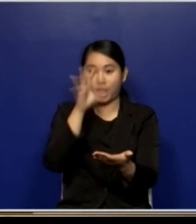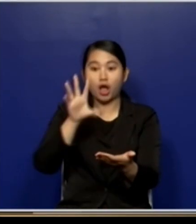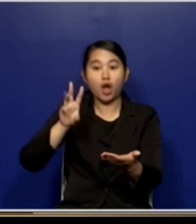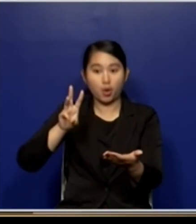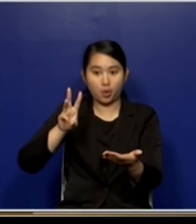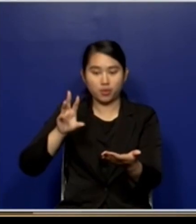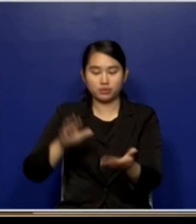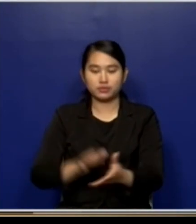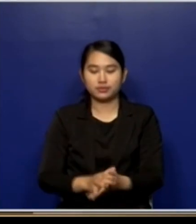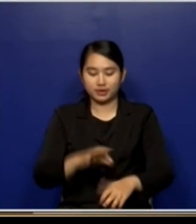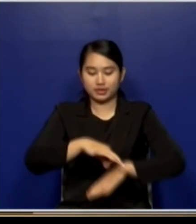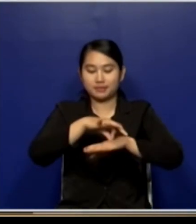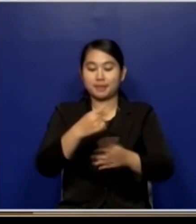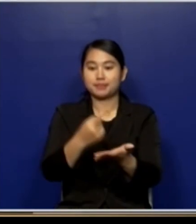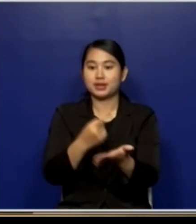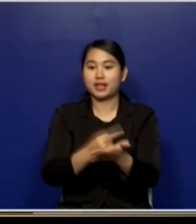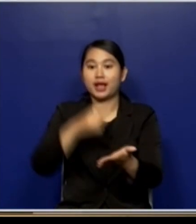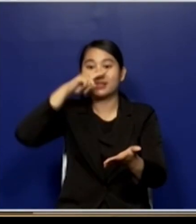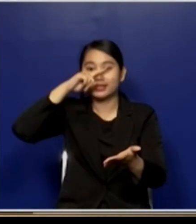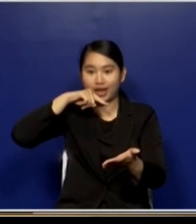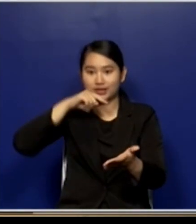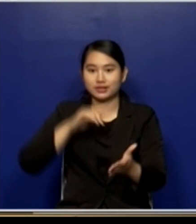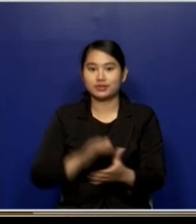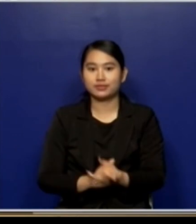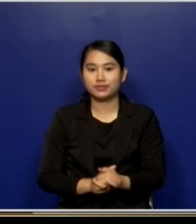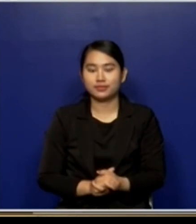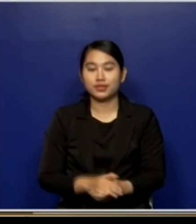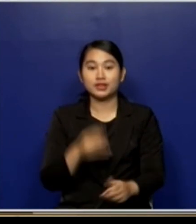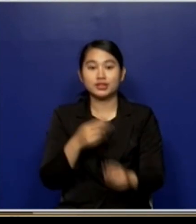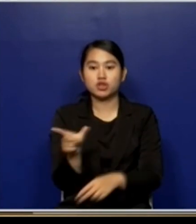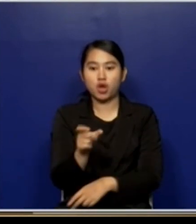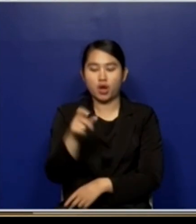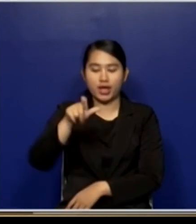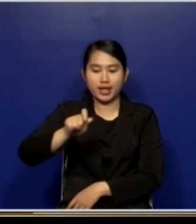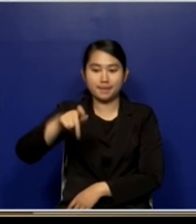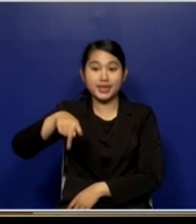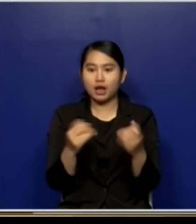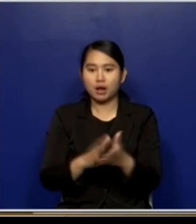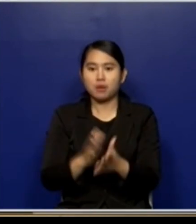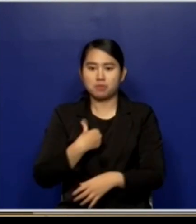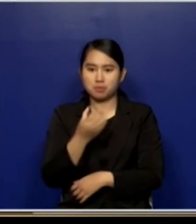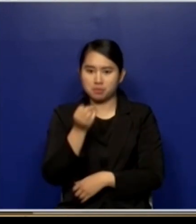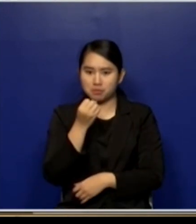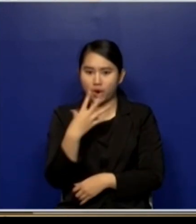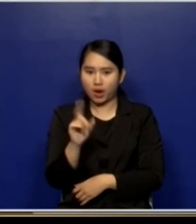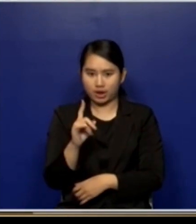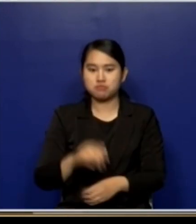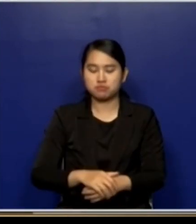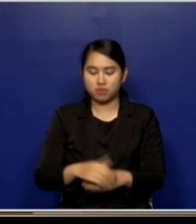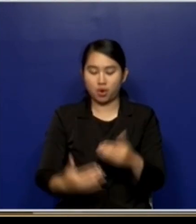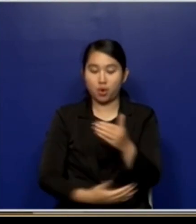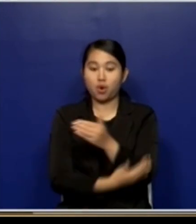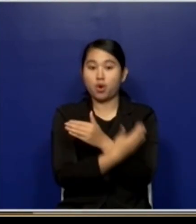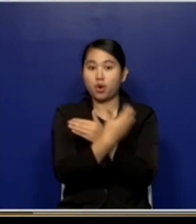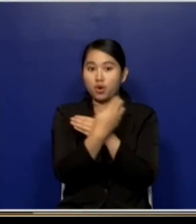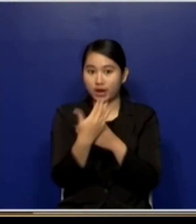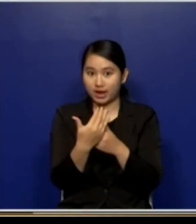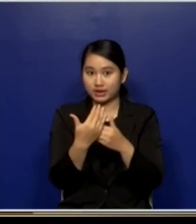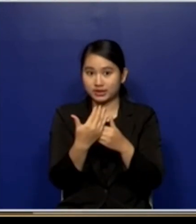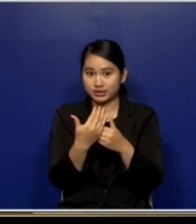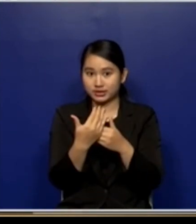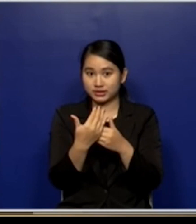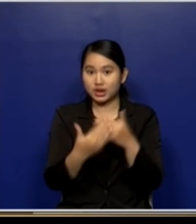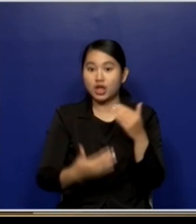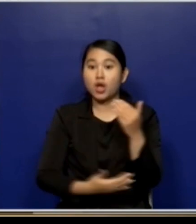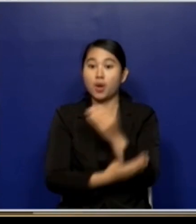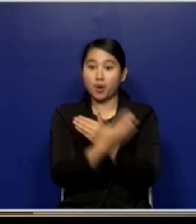ที่ปรึกษากฎหมายฝ่ายไทย rหน่วยพอเธอหรือ APK Sได้ประเมินมีโอกาสที่คณะอนุญาโตตุลาการ